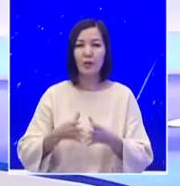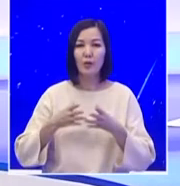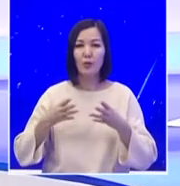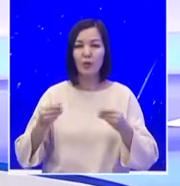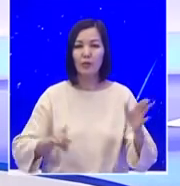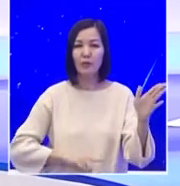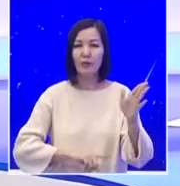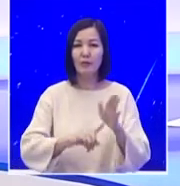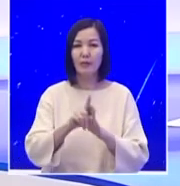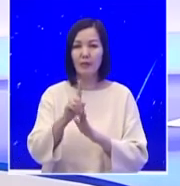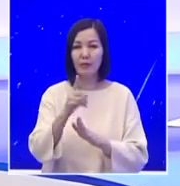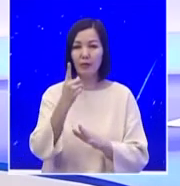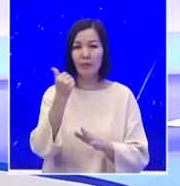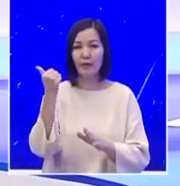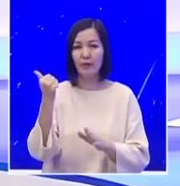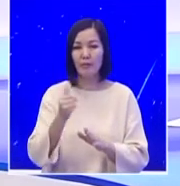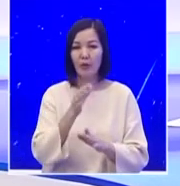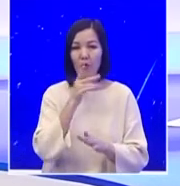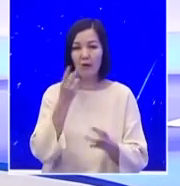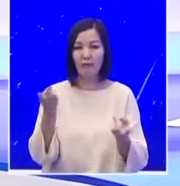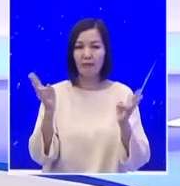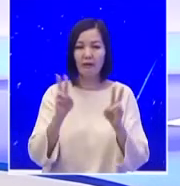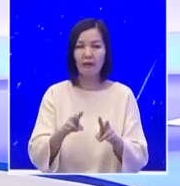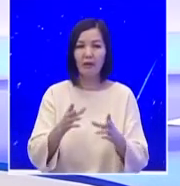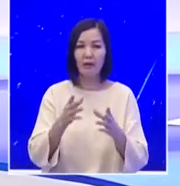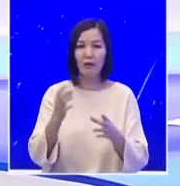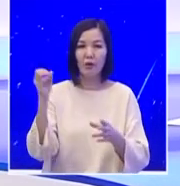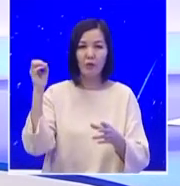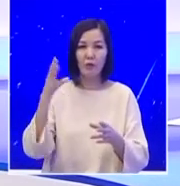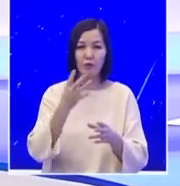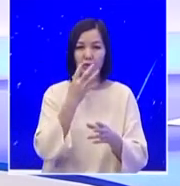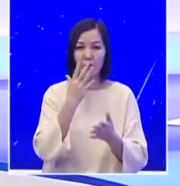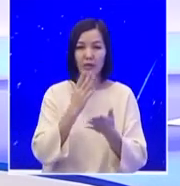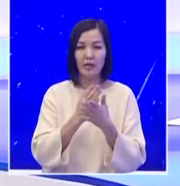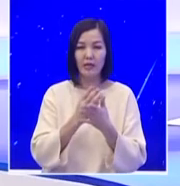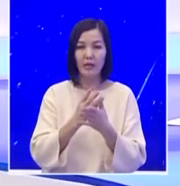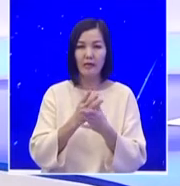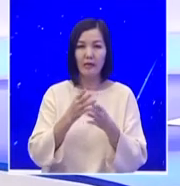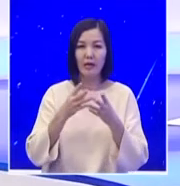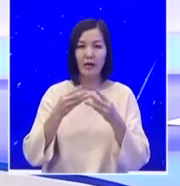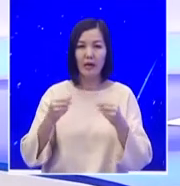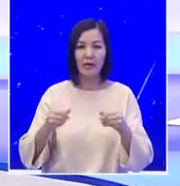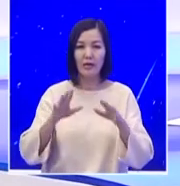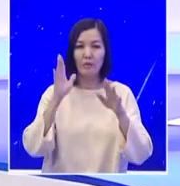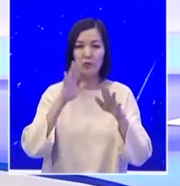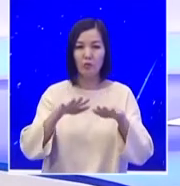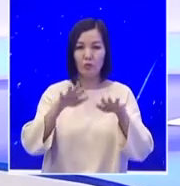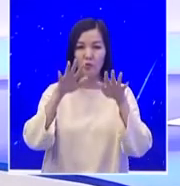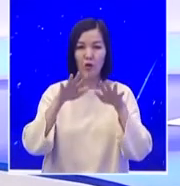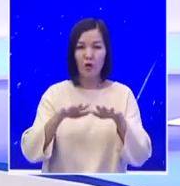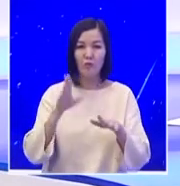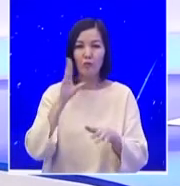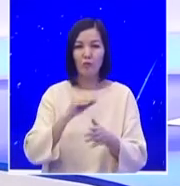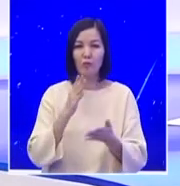Көктемнің келуіне бір аптадан аз уақыт қалды. Күн райы да жылып келеді. Қар еріп, су басу қаупі жоғары. Өткен